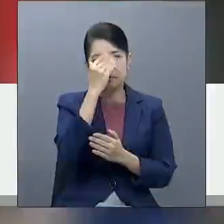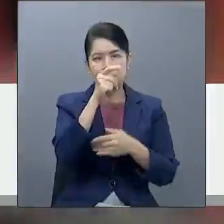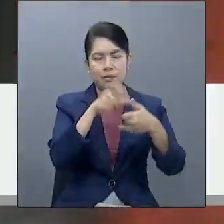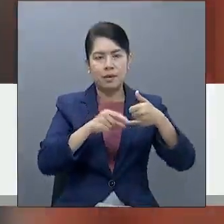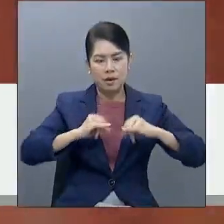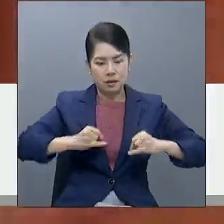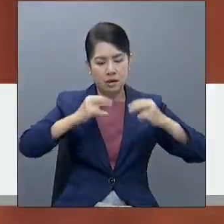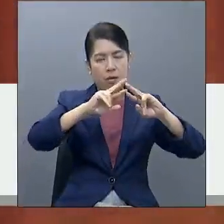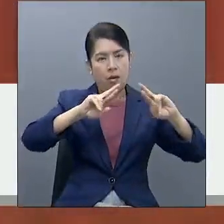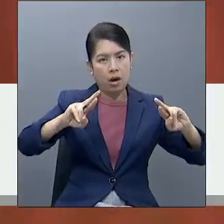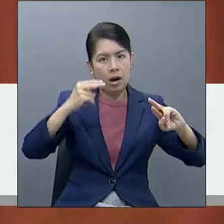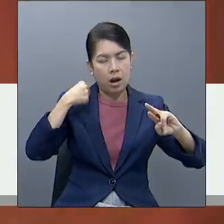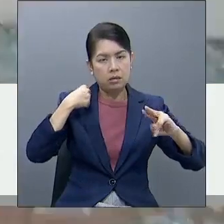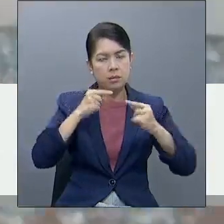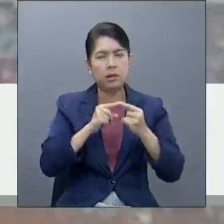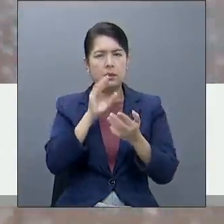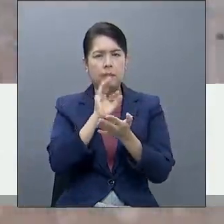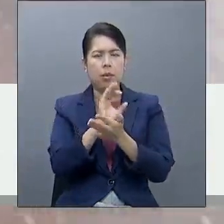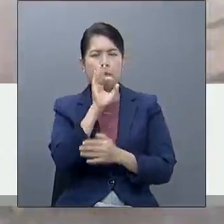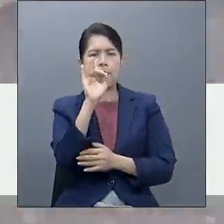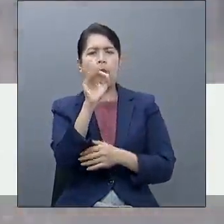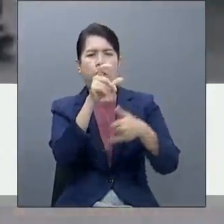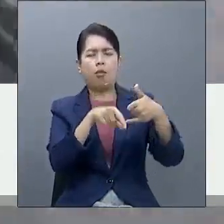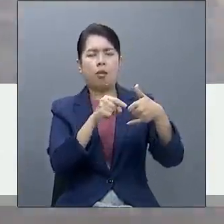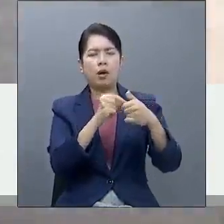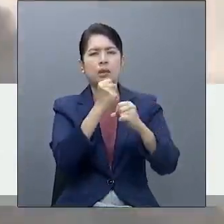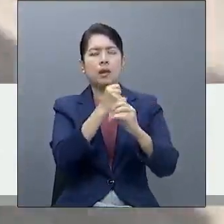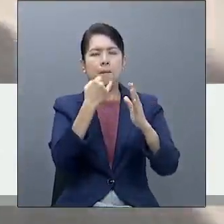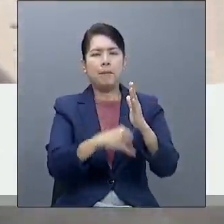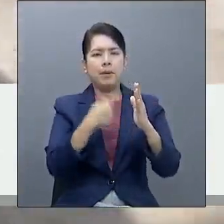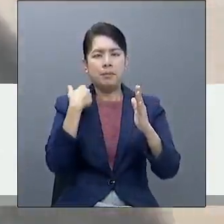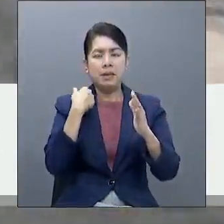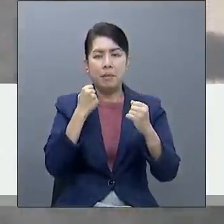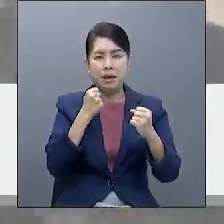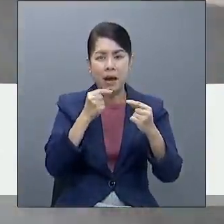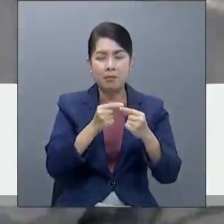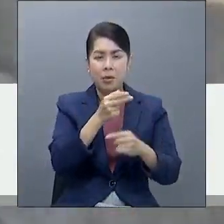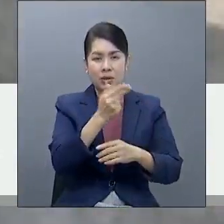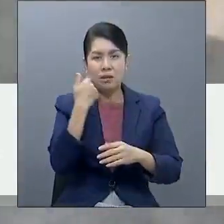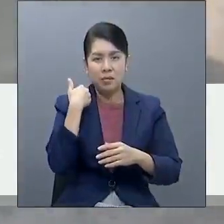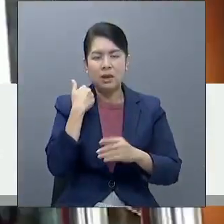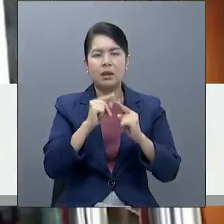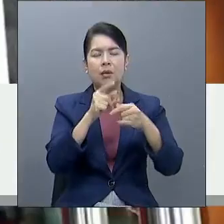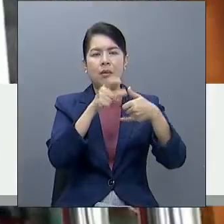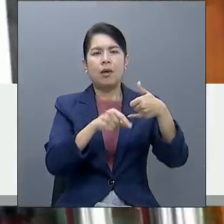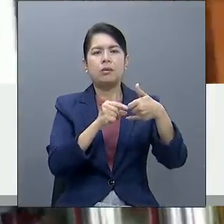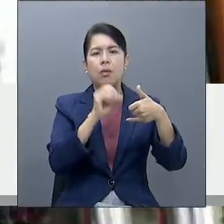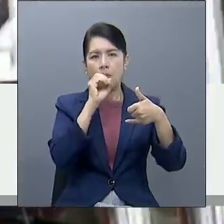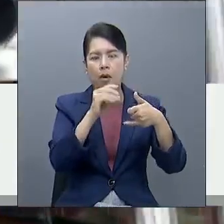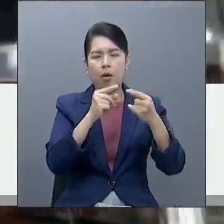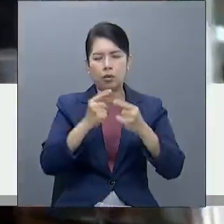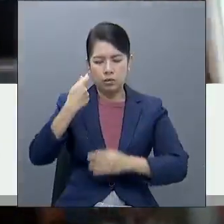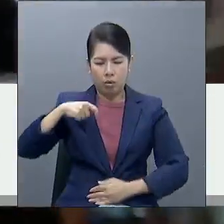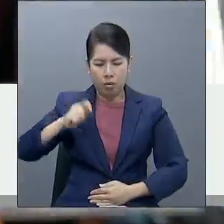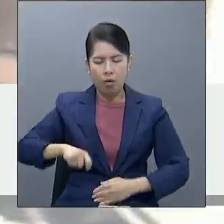ร้านได้ถูกตำรวจตั้งข้อหาพยายามฆ่าไว้ก่อนแต่ว่าล่าสุดนายพิสิทธิ์ได้โพสต์ Facebook ระบุบอกว่าอัยการแจ้งคำสั่ง